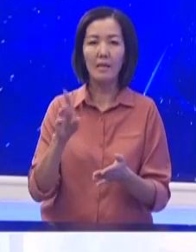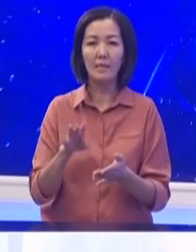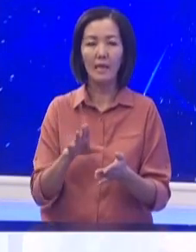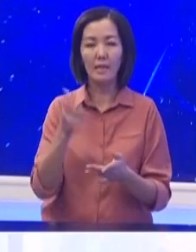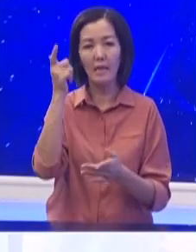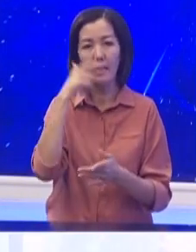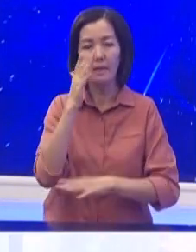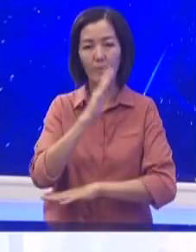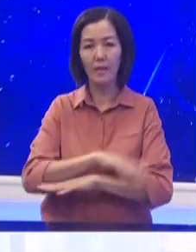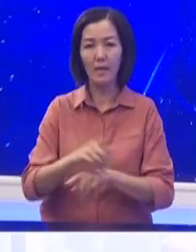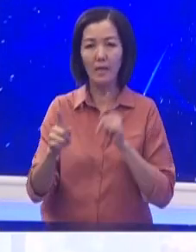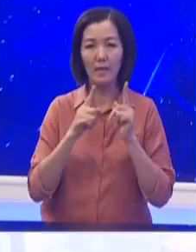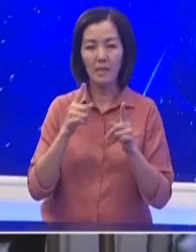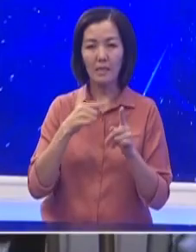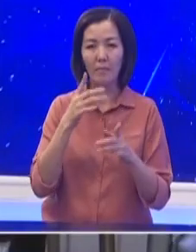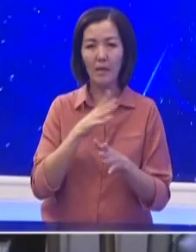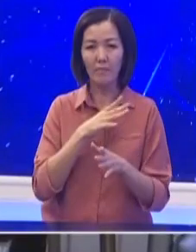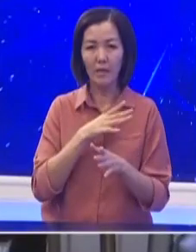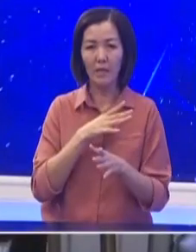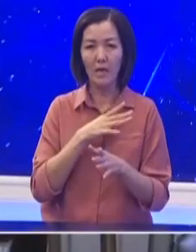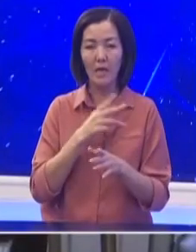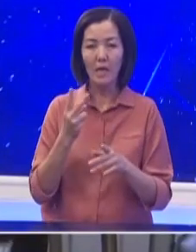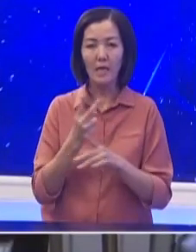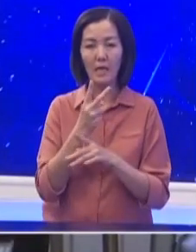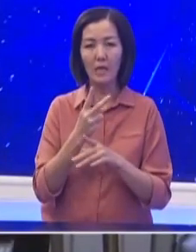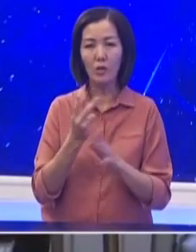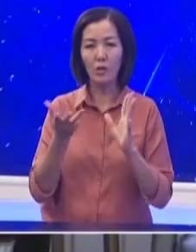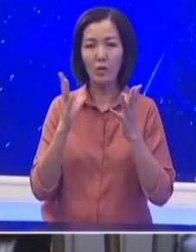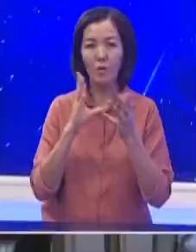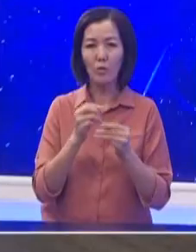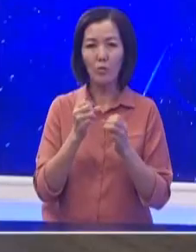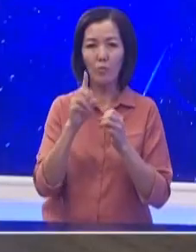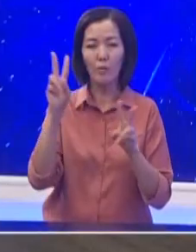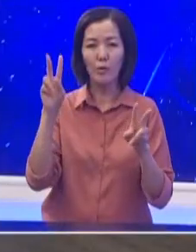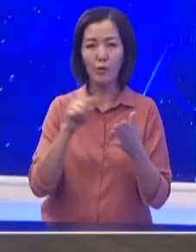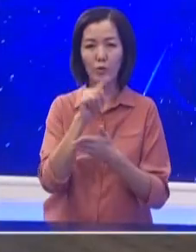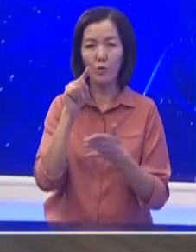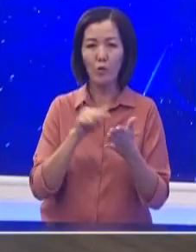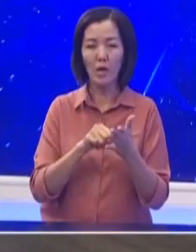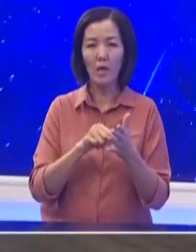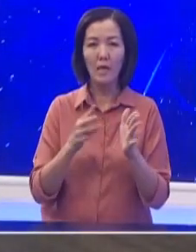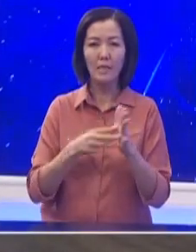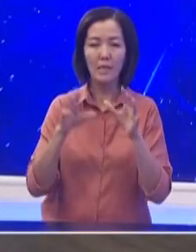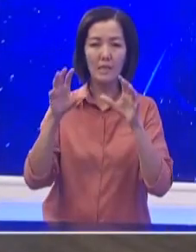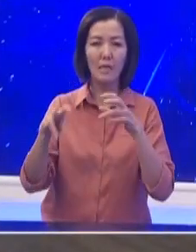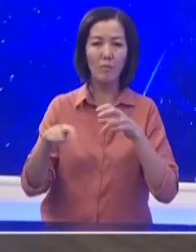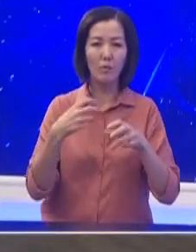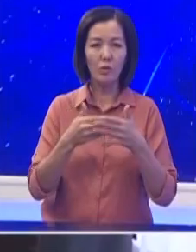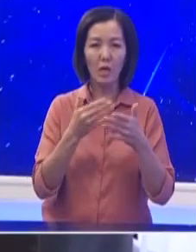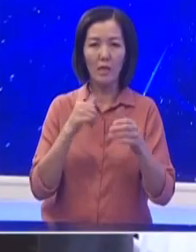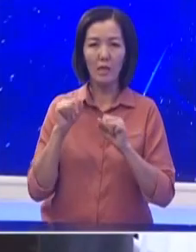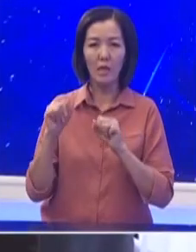әдеп кеңесінде мәлімдеді. Жылдың 2-ші 90-ы қорытындыланған жиында 11 сұрақ қаралды. Оның 8-і заң бұзушылықтардың алдын алу